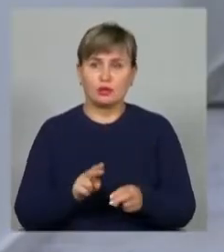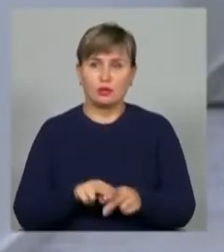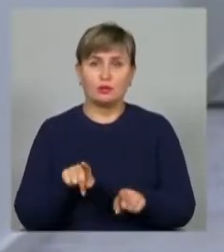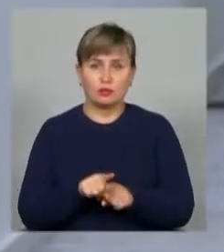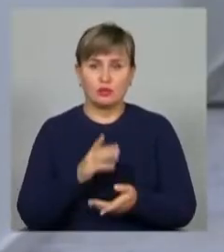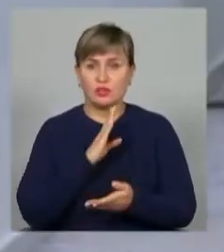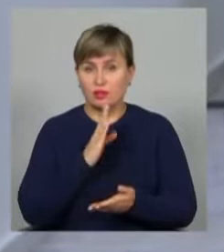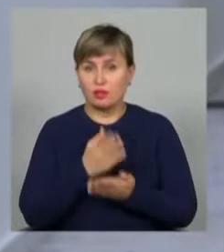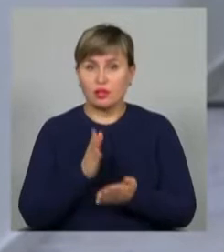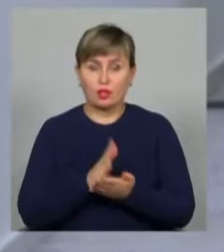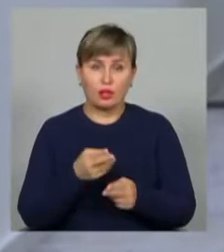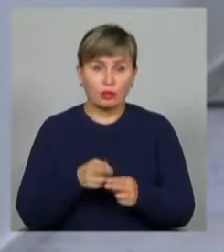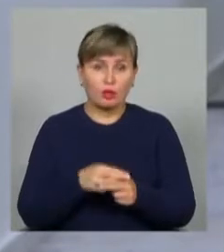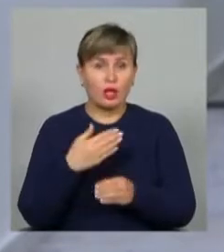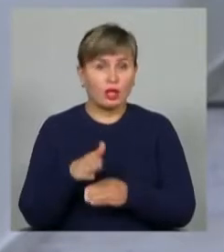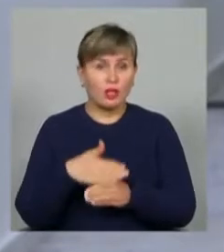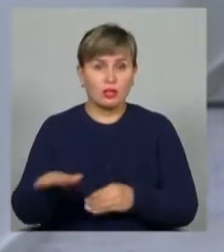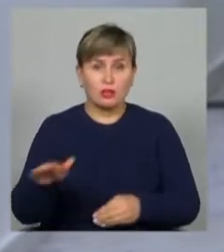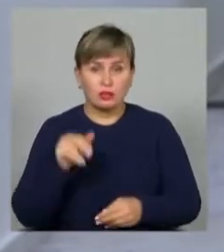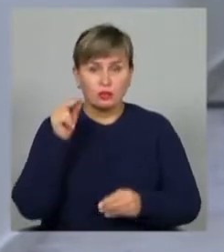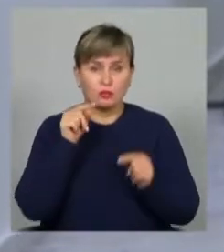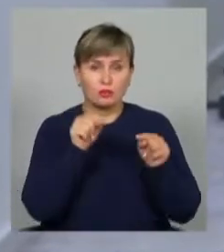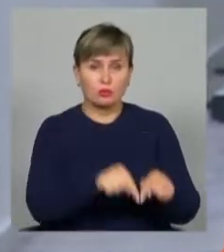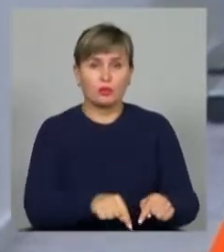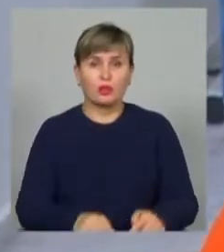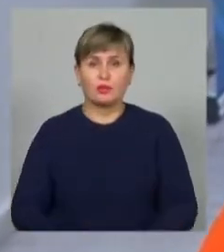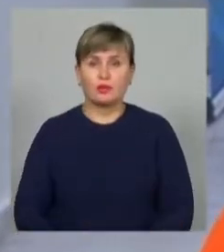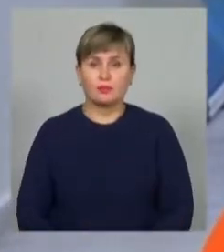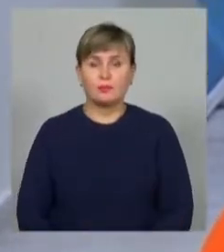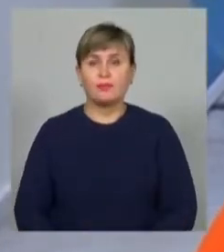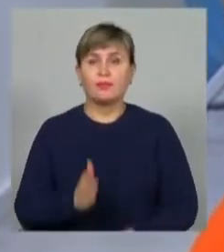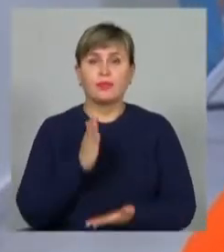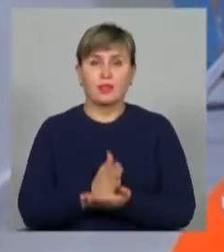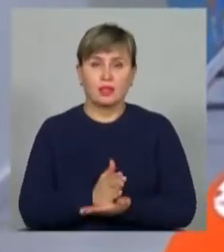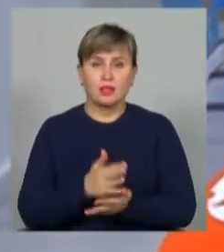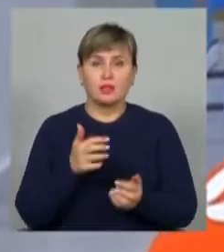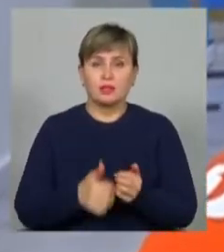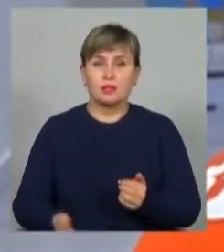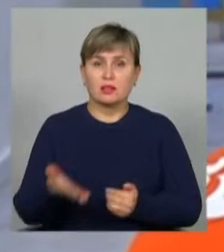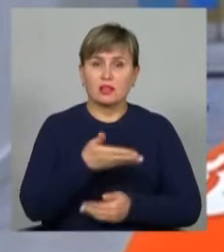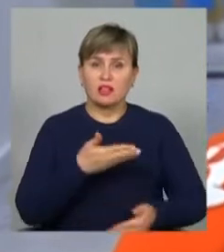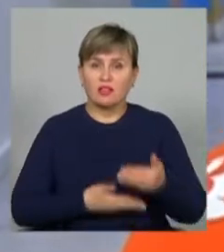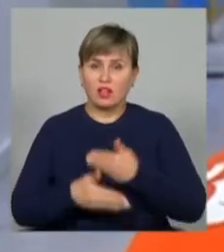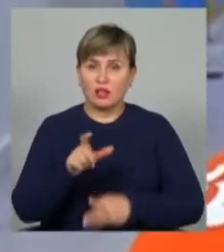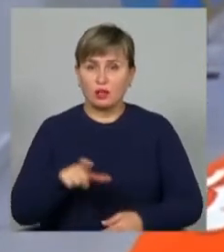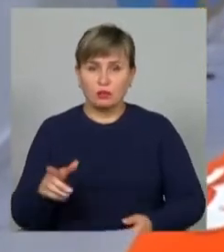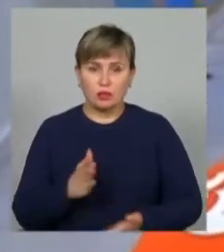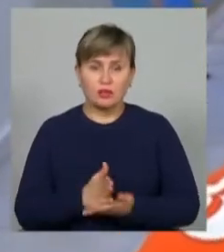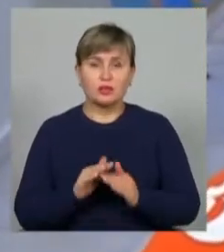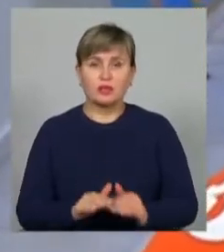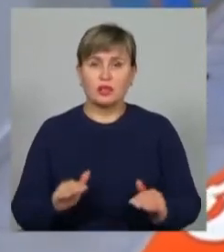девочки у нас, которые и кредит берут, и поступают. Есть среди нас инвалиды. Есть